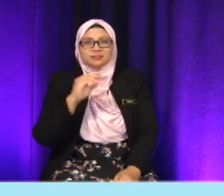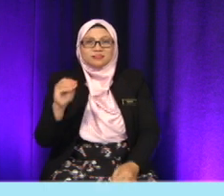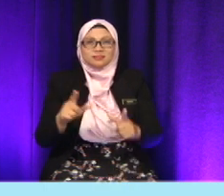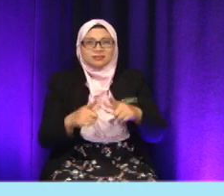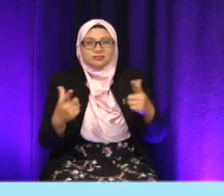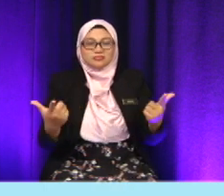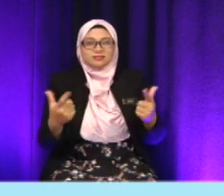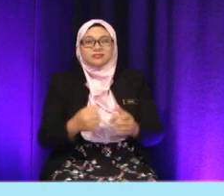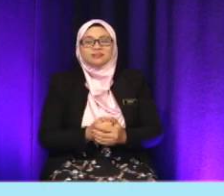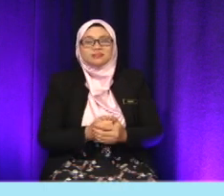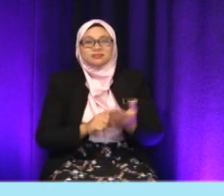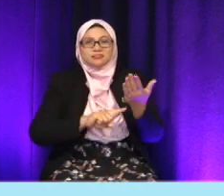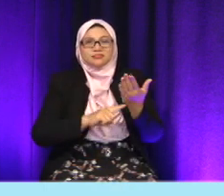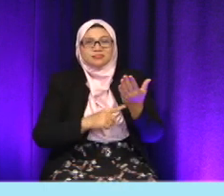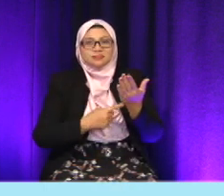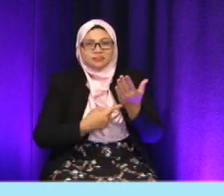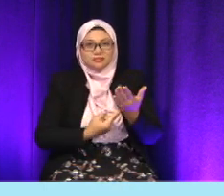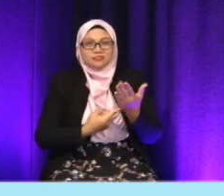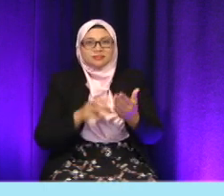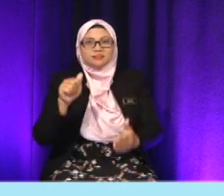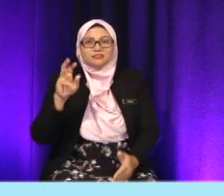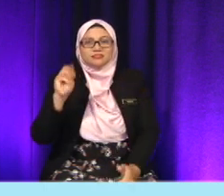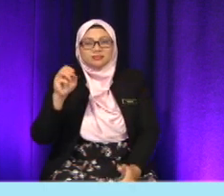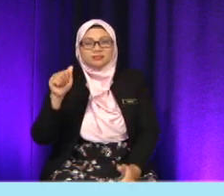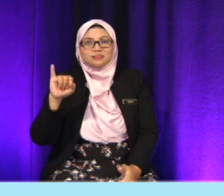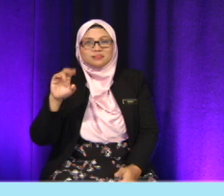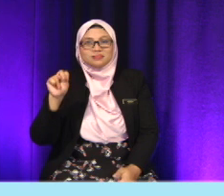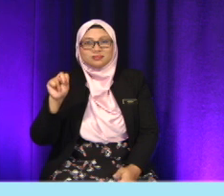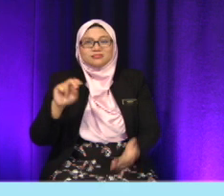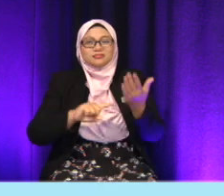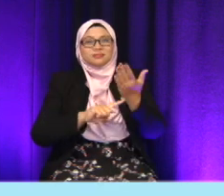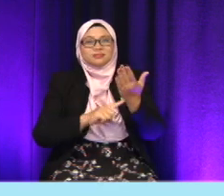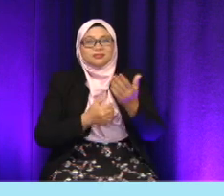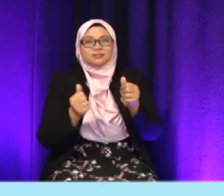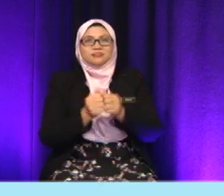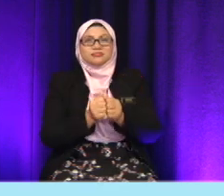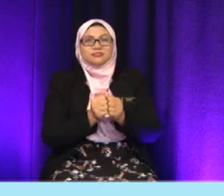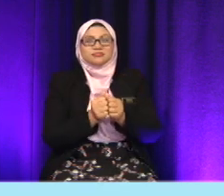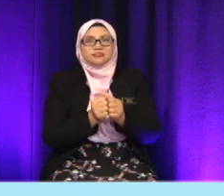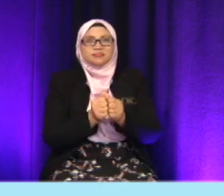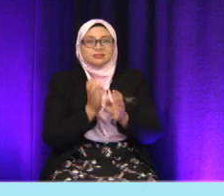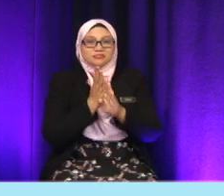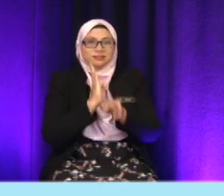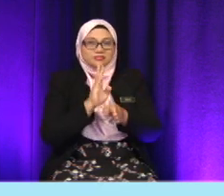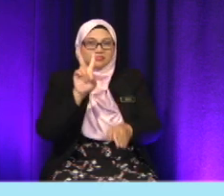baris yang kedua yaitu public Static dan diakhiri dengan baris ke-8